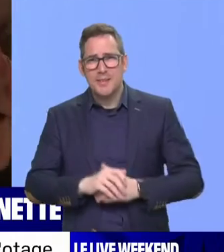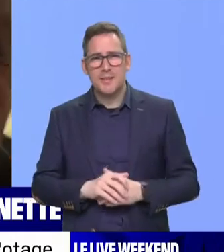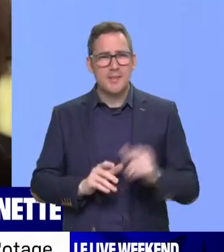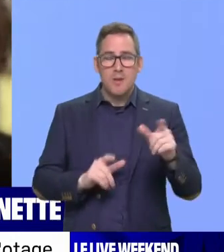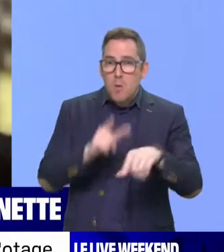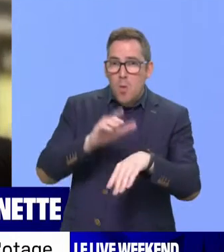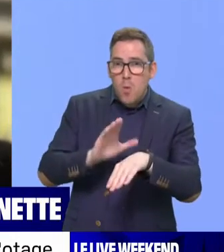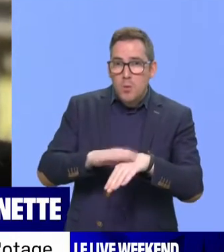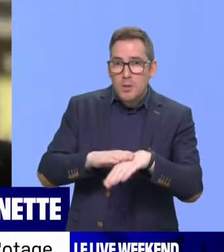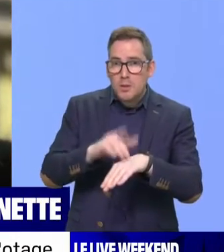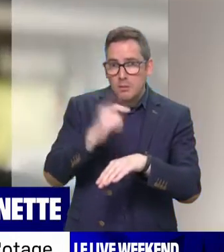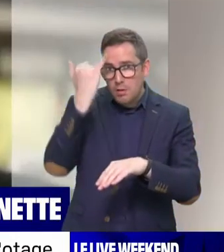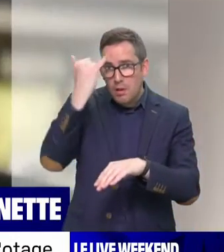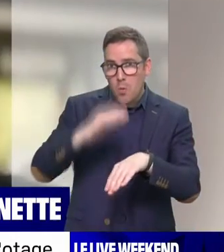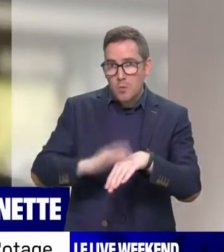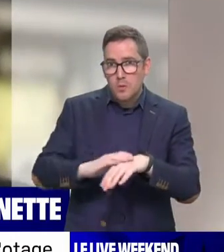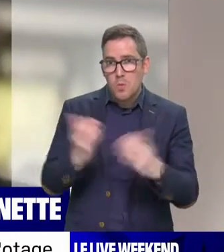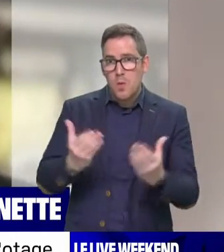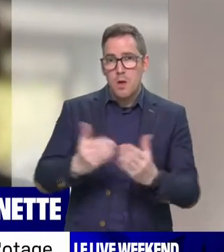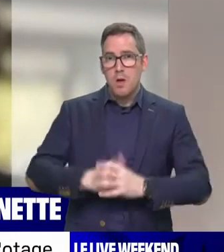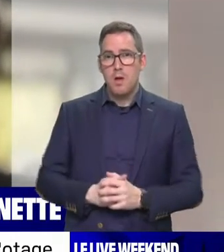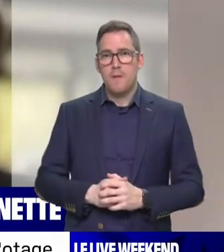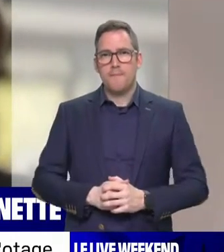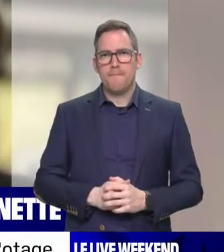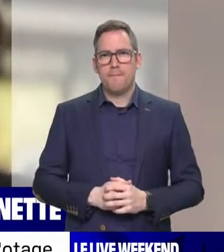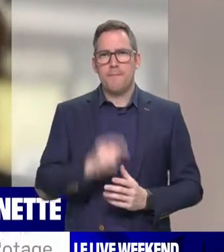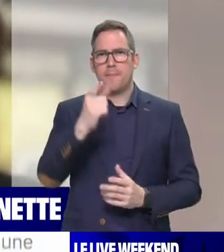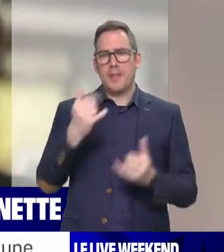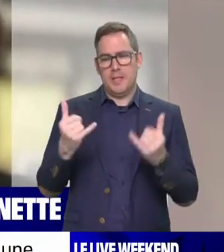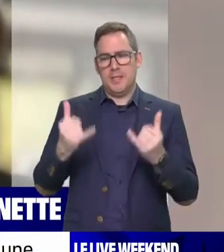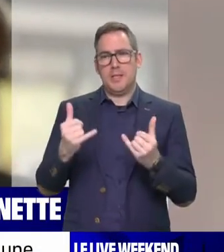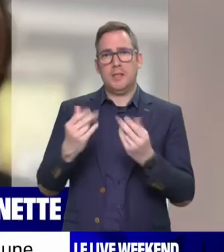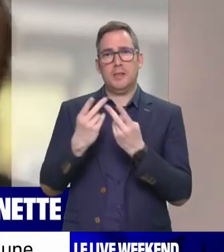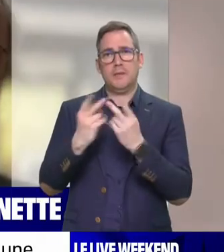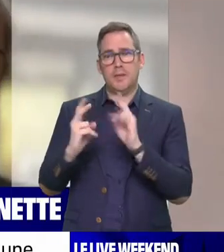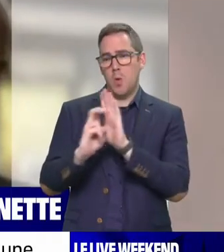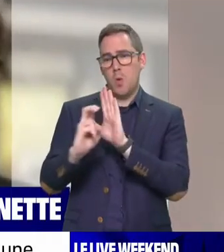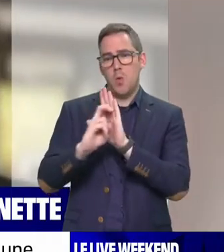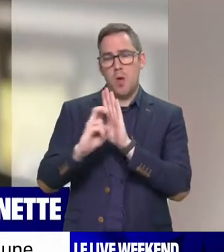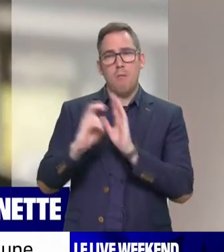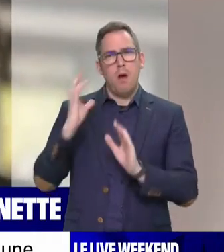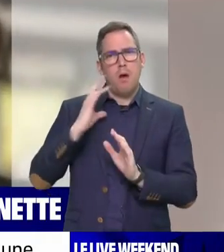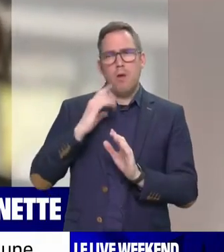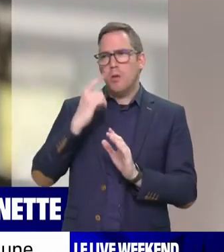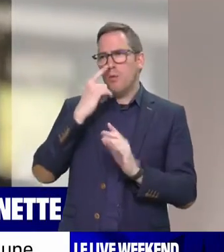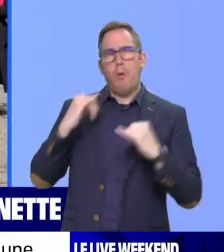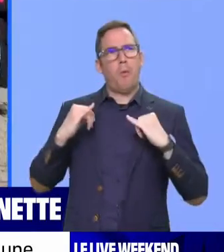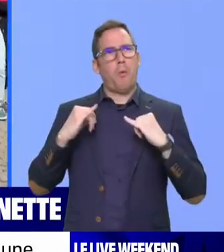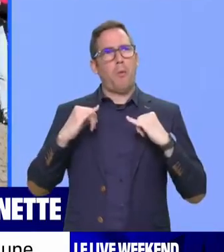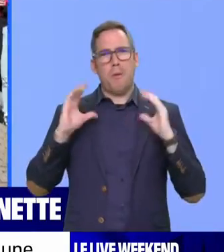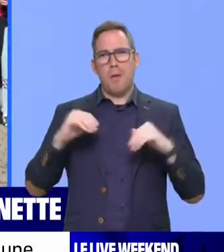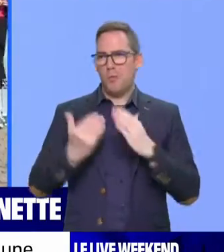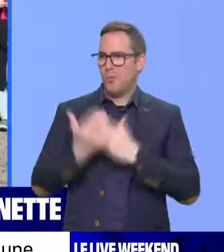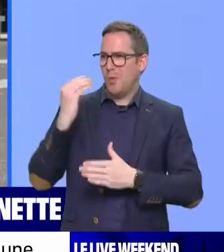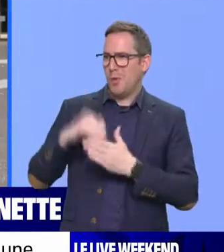population? C'est-à-dire que, si vous voulez, déjà à Grenoble, on ne pouvait pas sortir tranquillement, même la journée,